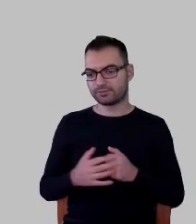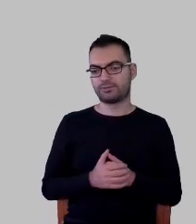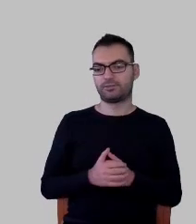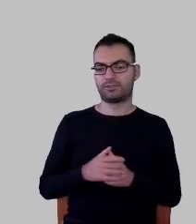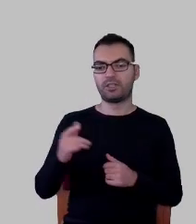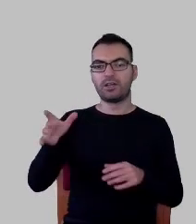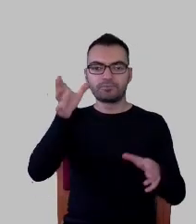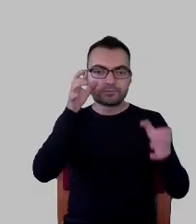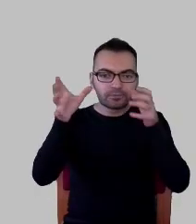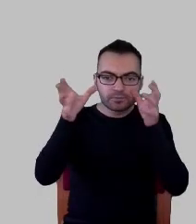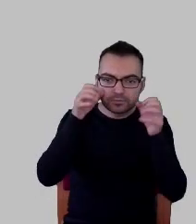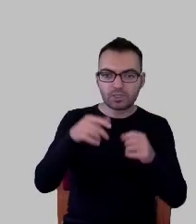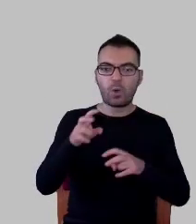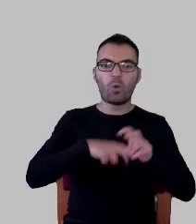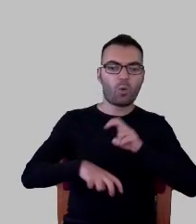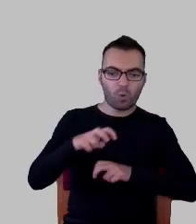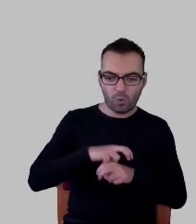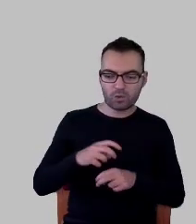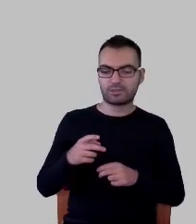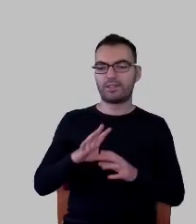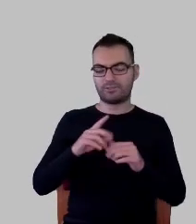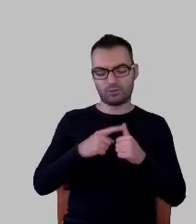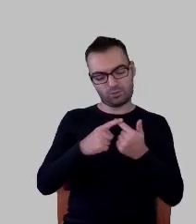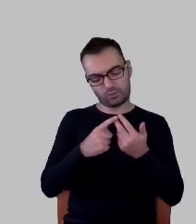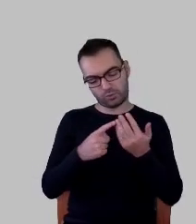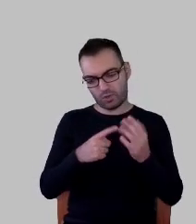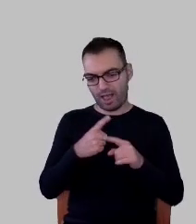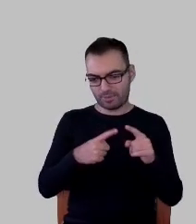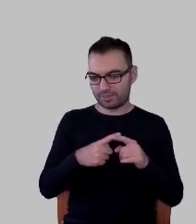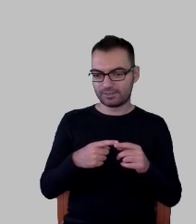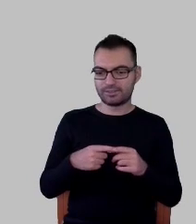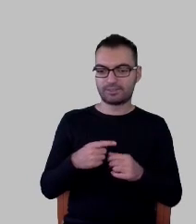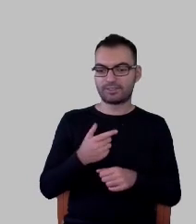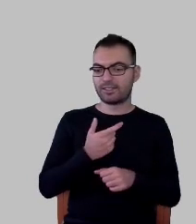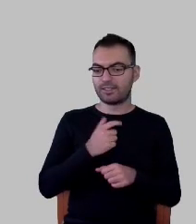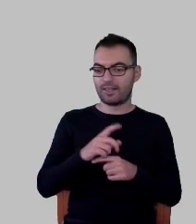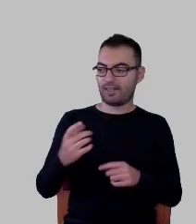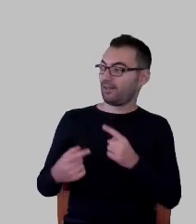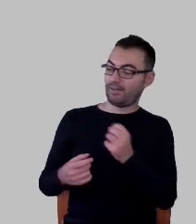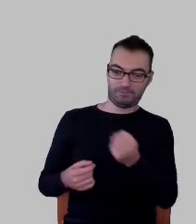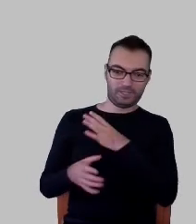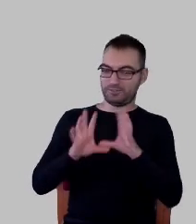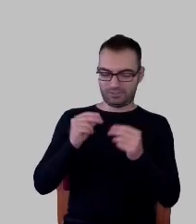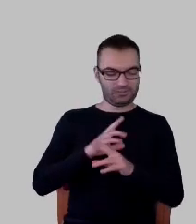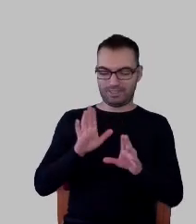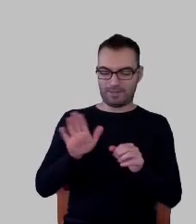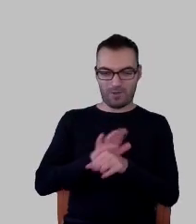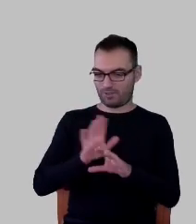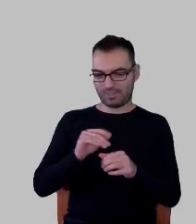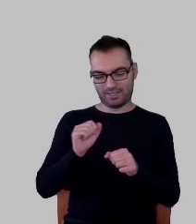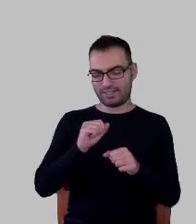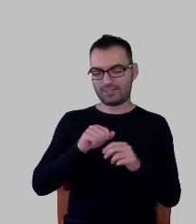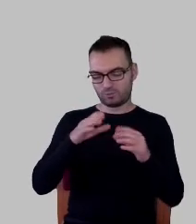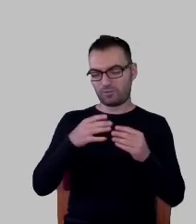zdolności percepcyjne, sprawność ruchowa. Oczywiście tutaj te wszystkie aspekty funkcjonowania nie są na tym jednym slajdzie wymienione, bo